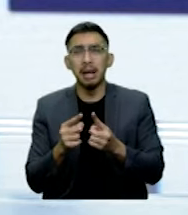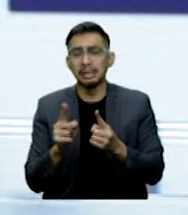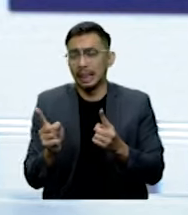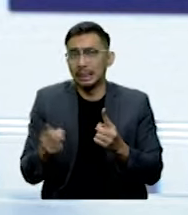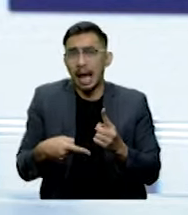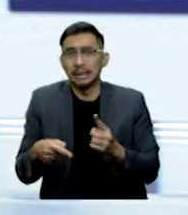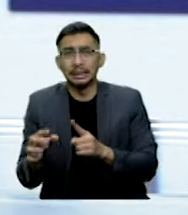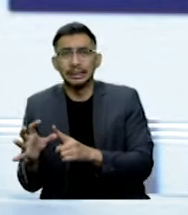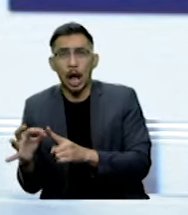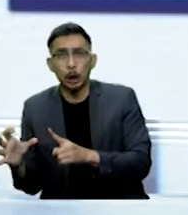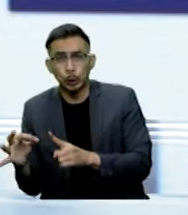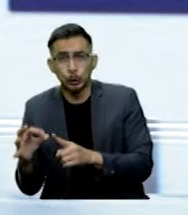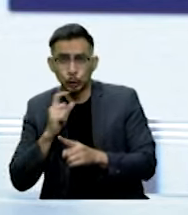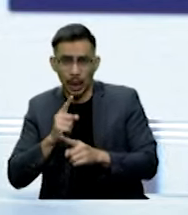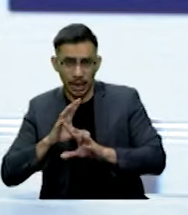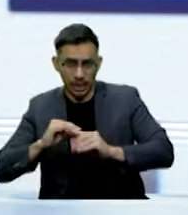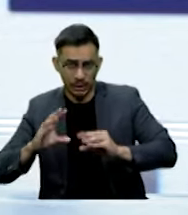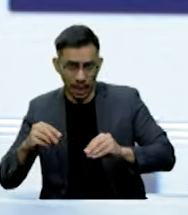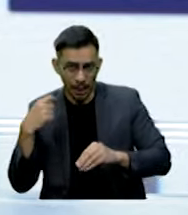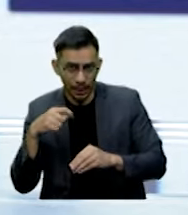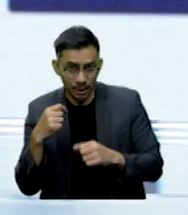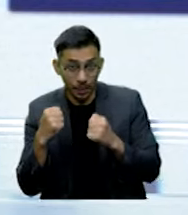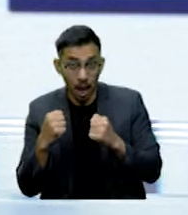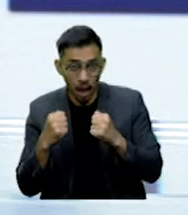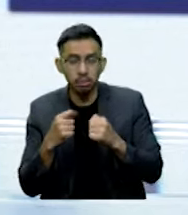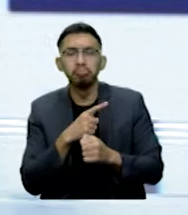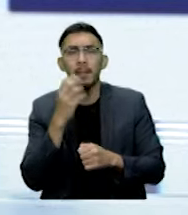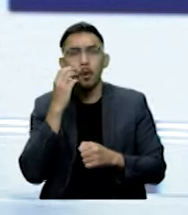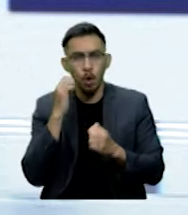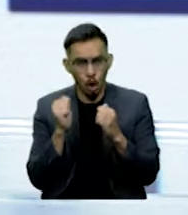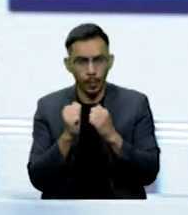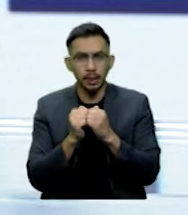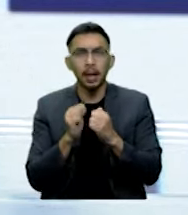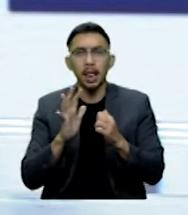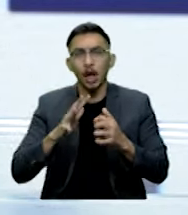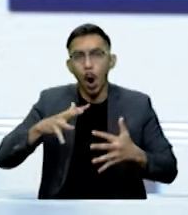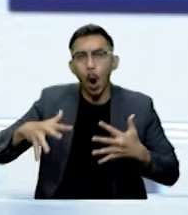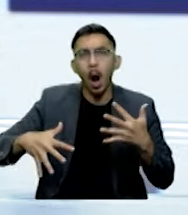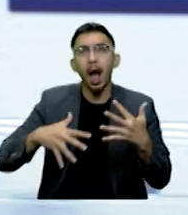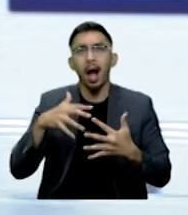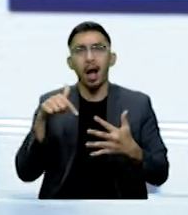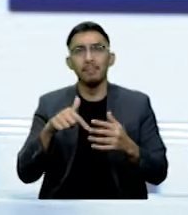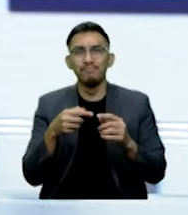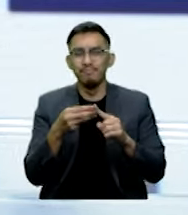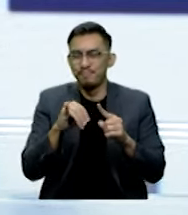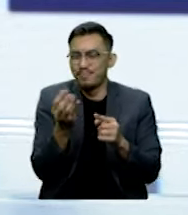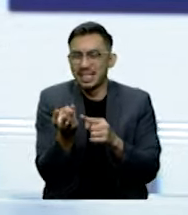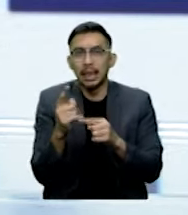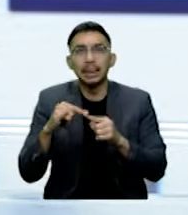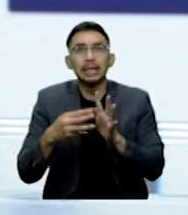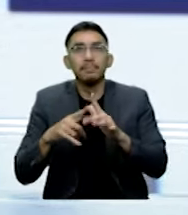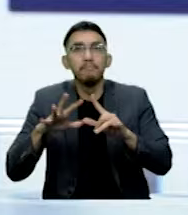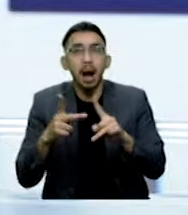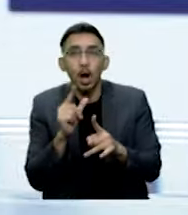dari 100 terhadap kinerjanya sebagai Menteri Pertahanan. Prabowo berkomitmen mengolah biji timah serta lada putih untuk kepentingan rakyat